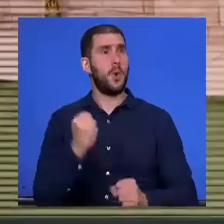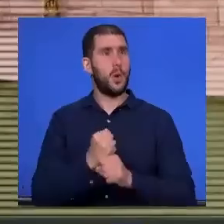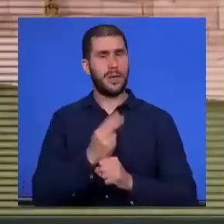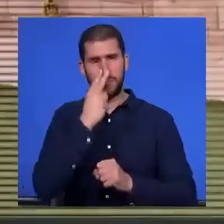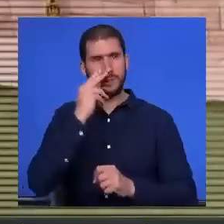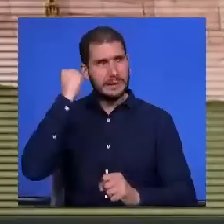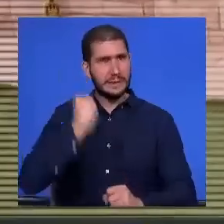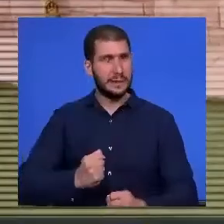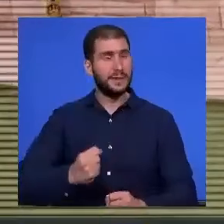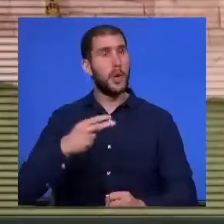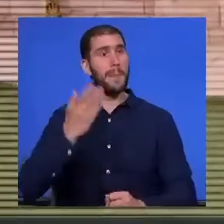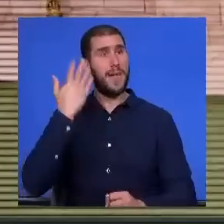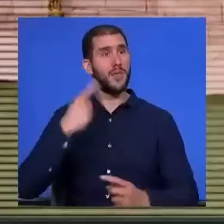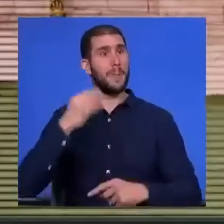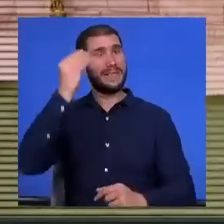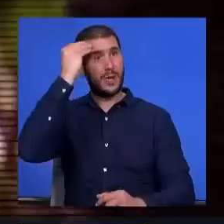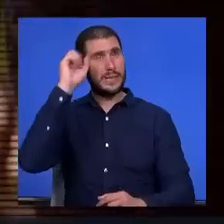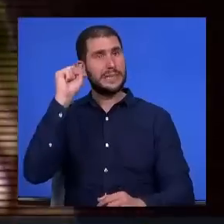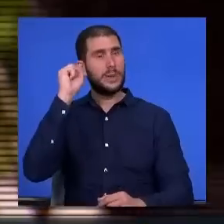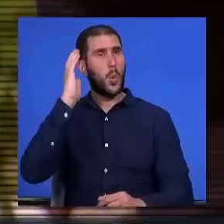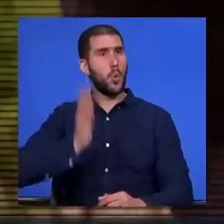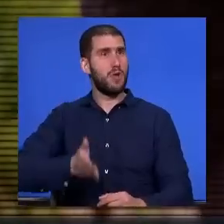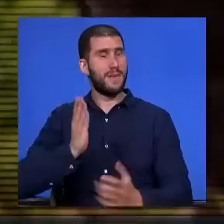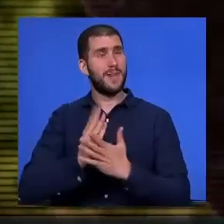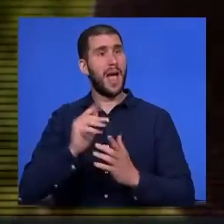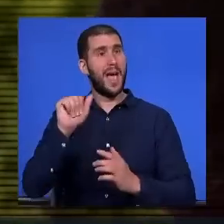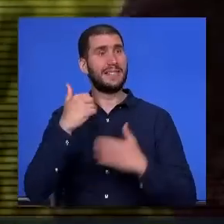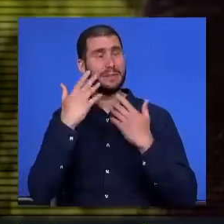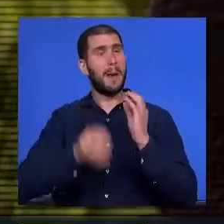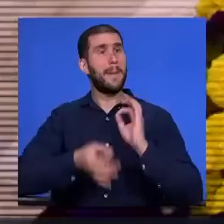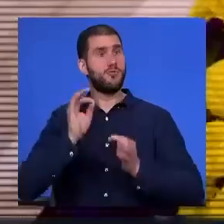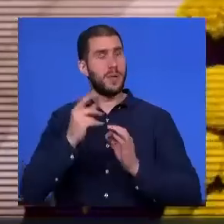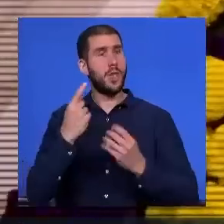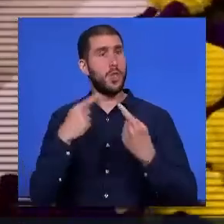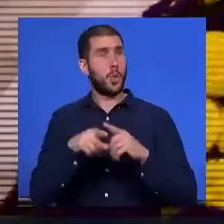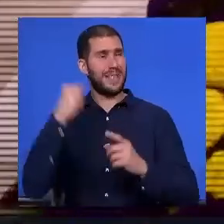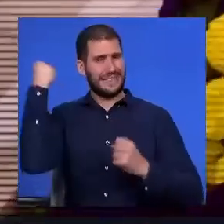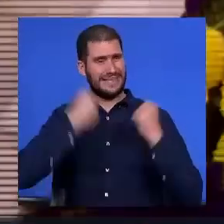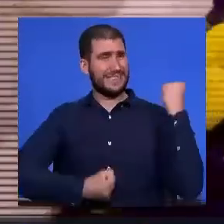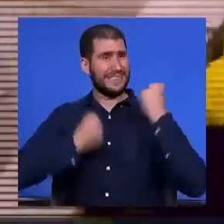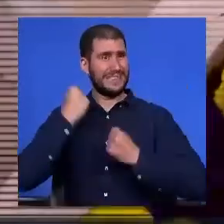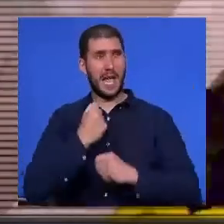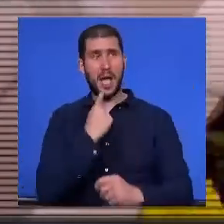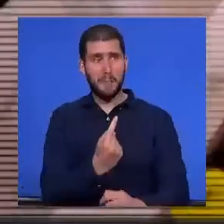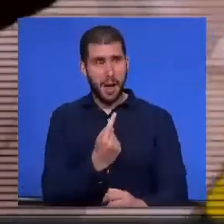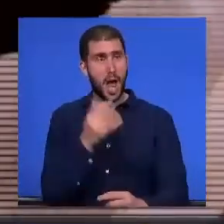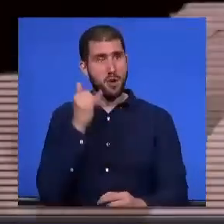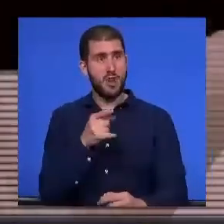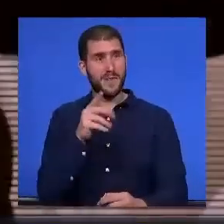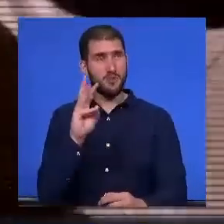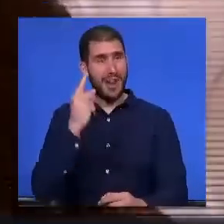הריגה. יומיים לפני יום הזיכרון סטרוג גורשה. א' סיפרה בבית המשפט כי תוך כדי שעיקה אותה אמר לה, עכשיו שחר